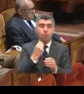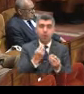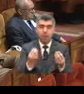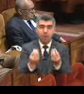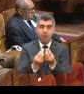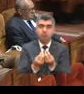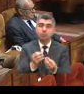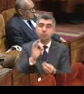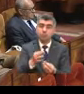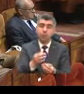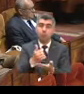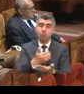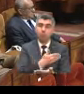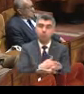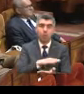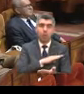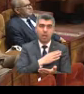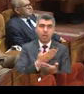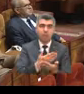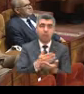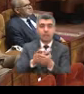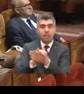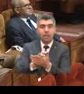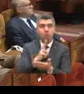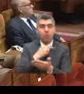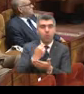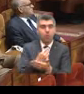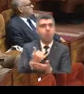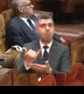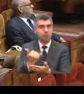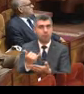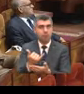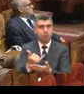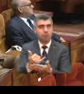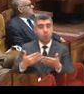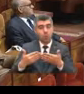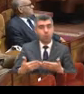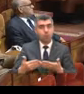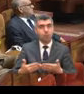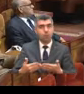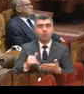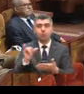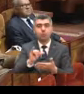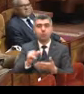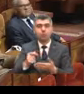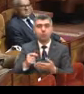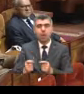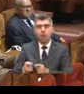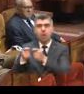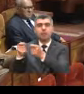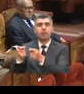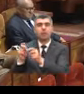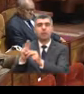تتحمل مسؤوليتها. التضامن الحكومي ضروري، ولكن اليوم اشنو قدمنا للمغاربة كأجوبة